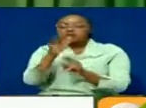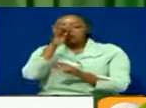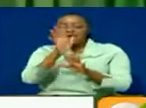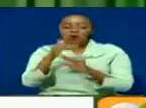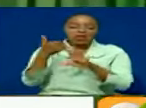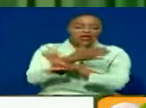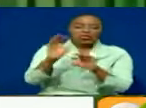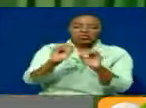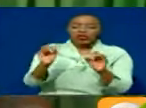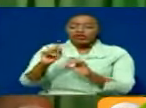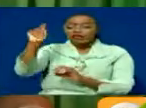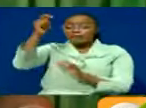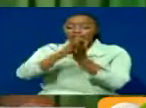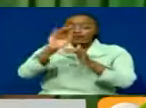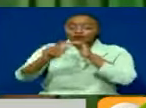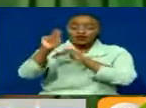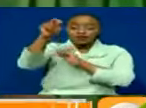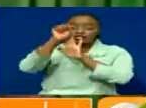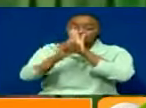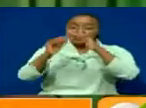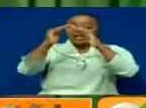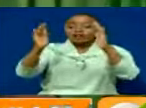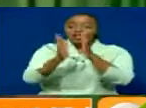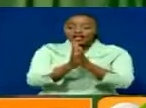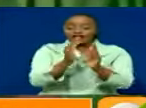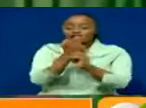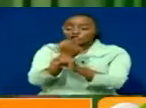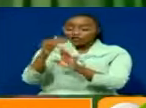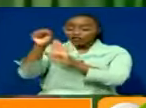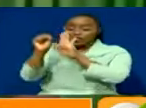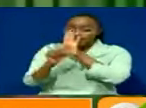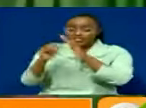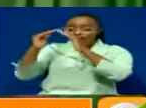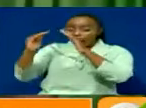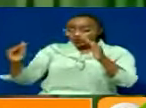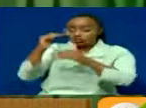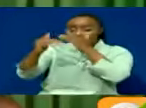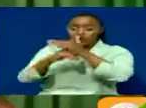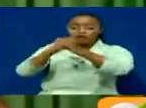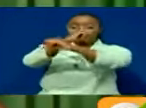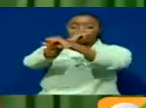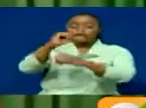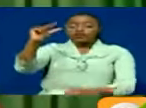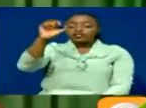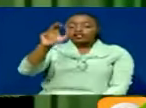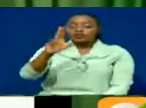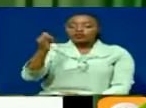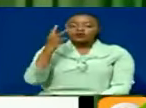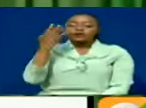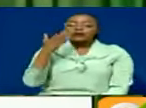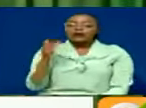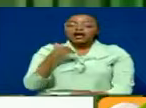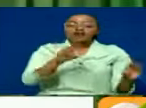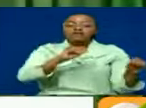deputy president, the president, the state house and the lodges, state lodges must be guarded by the GSU. Sasa